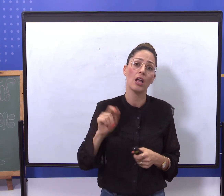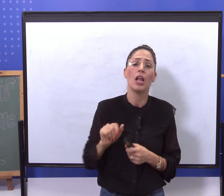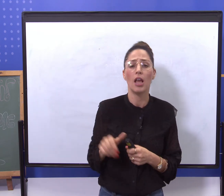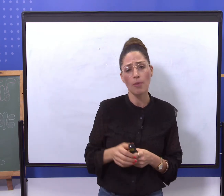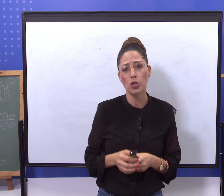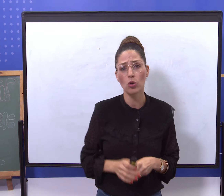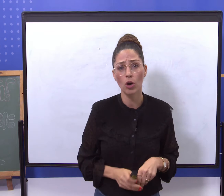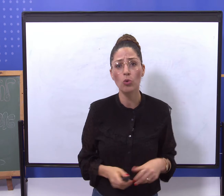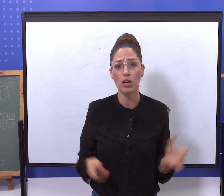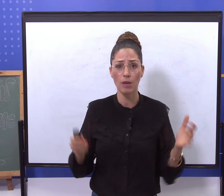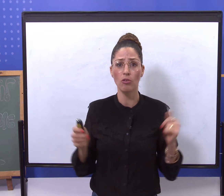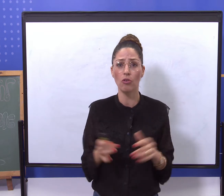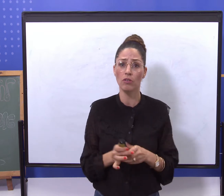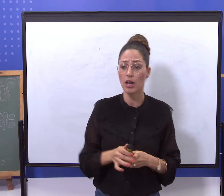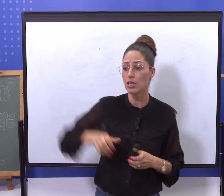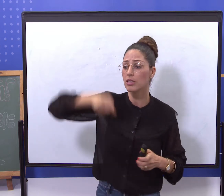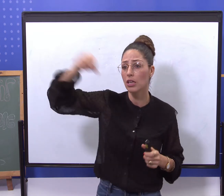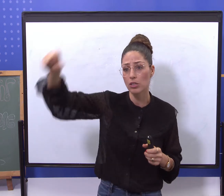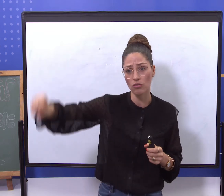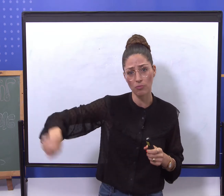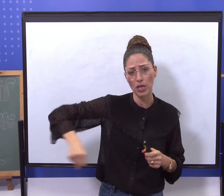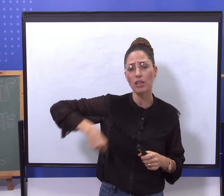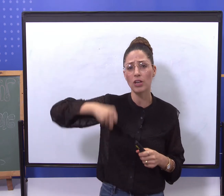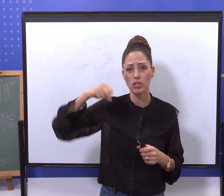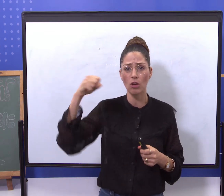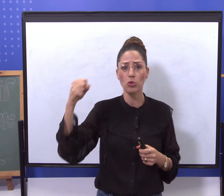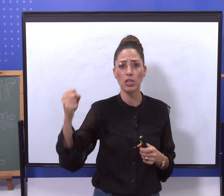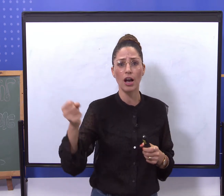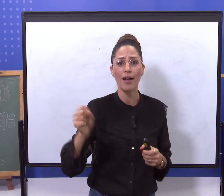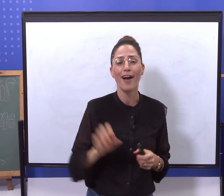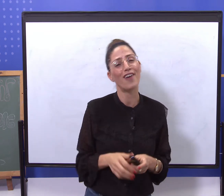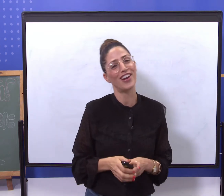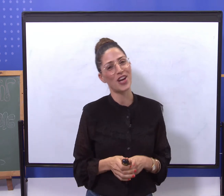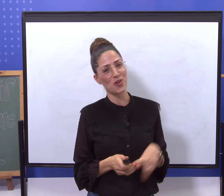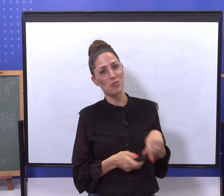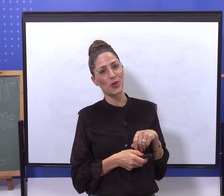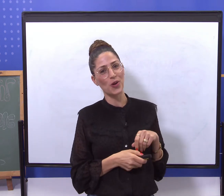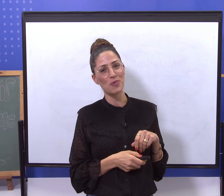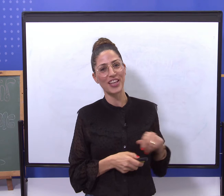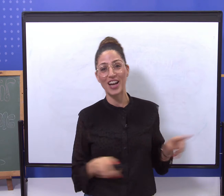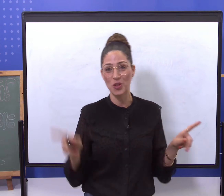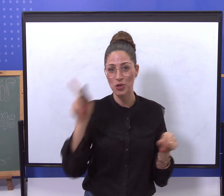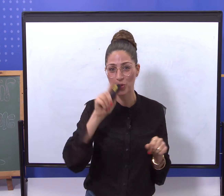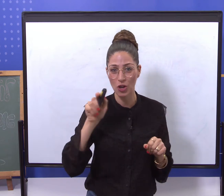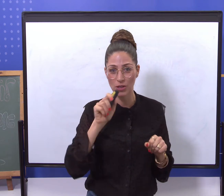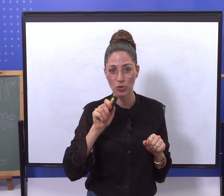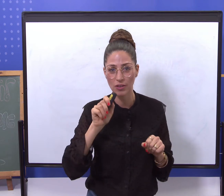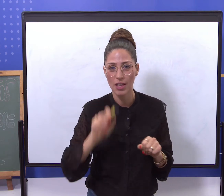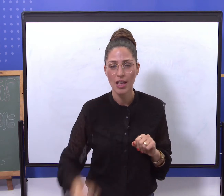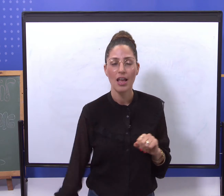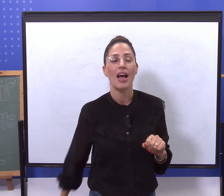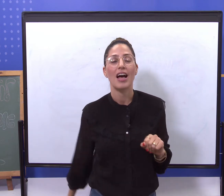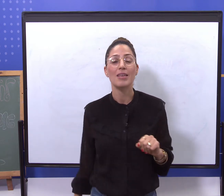מוזיקה. לאבא שלו קראו גרמופון, ואז היה צריך לסובב ביד וליצור מוזיקה, אבל אנחנו לא בשיעור על מוזיקה, אנחנו בשיעור על